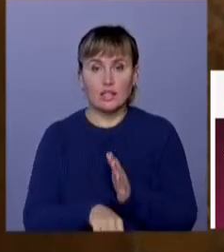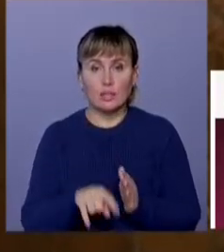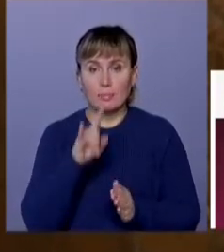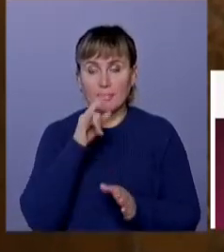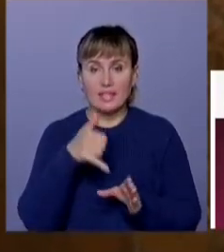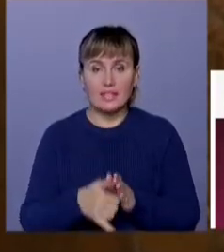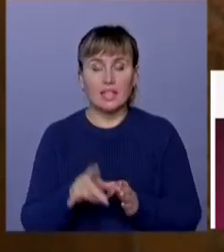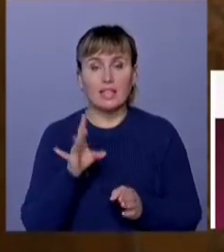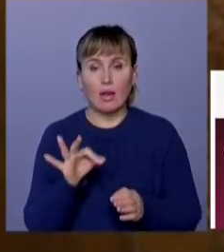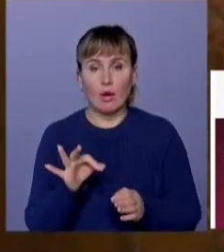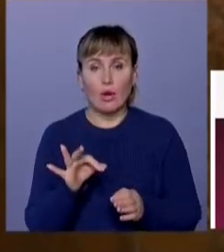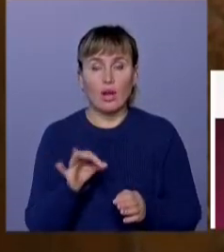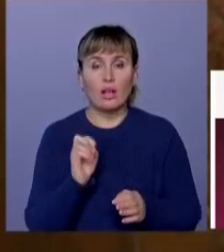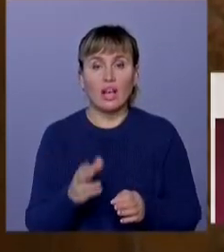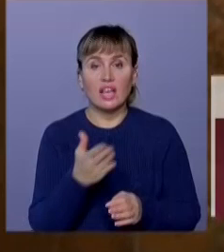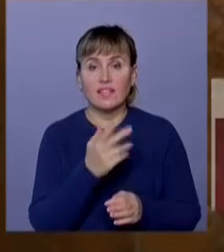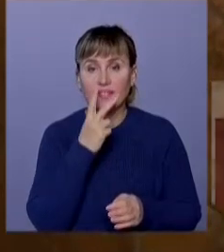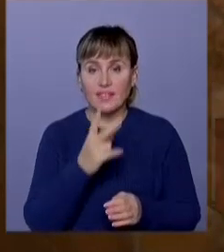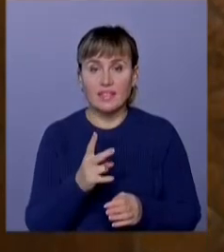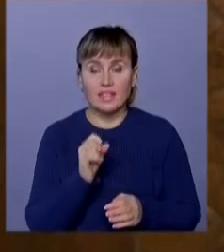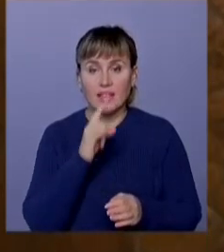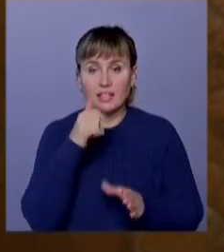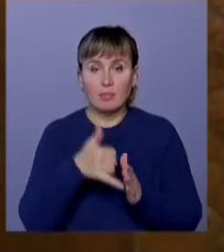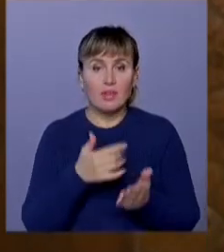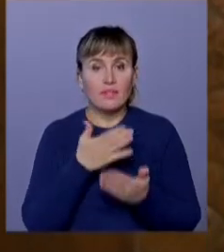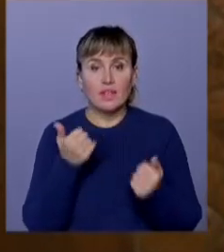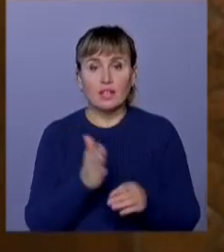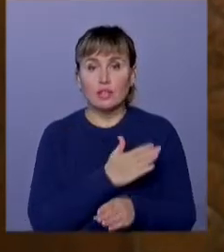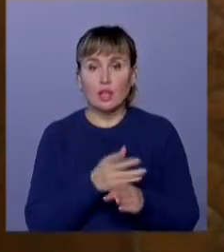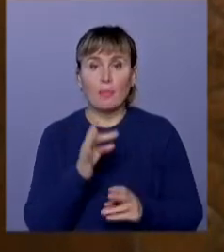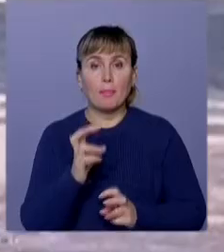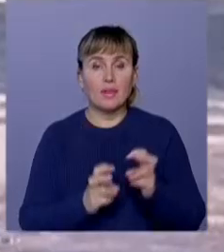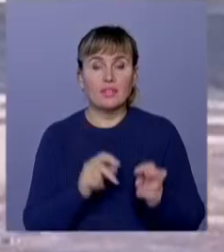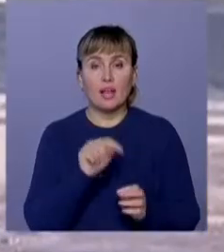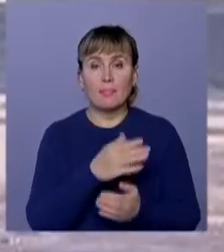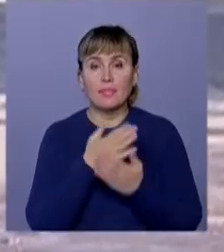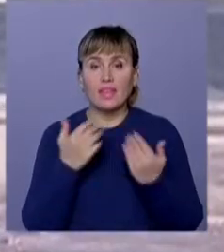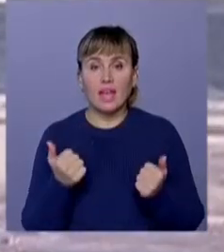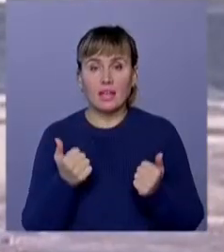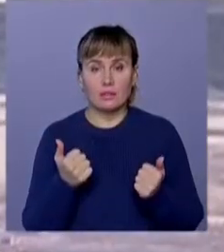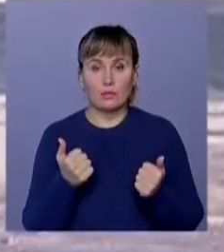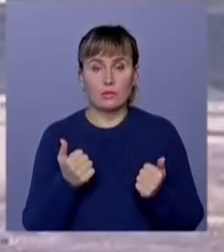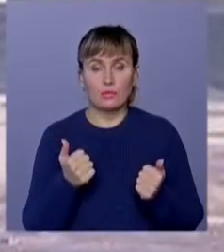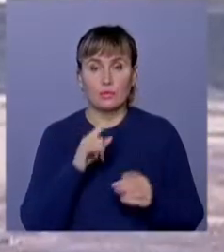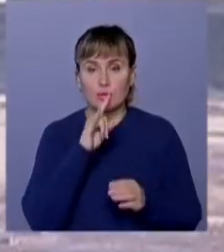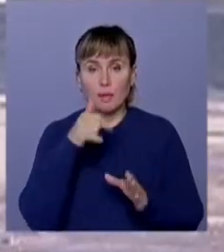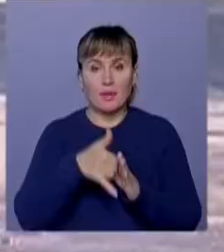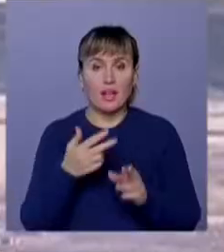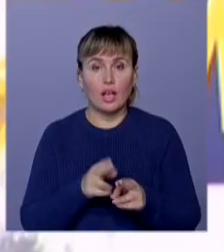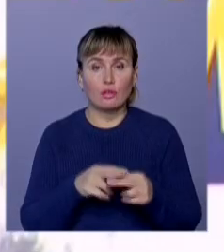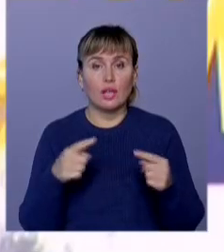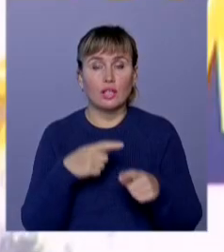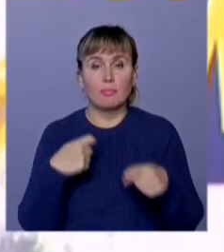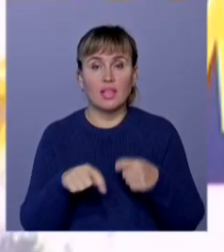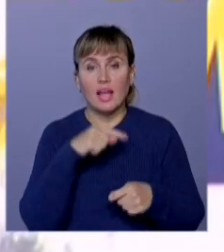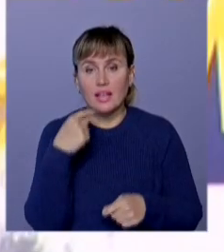Но как мы видим, на заправках нет разделения по производителям. То есть там нет одной заправки, на которой конкретно продается российское,